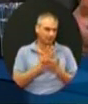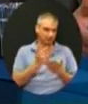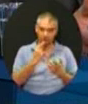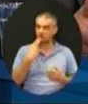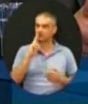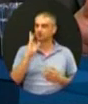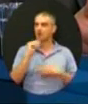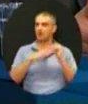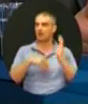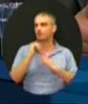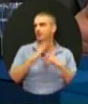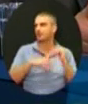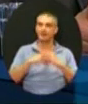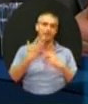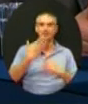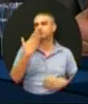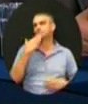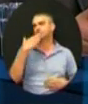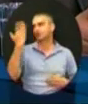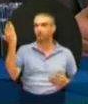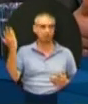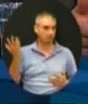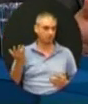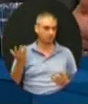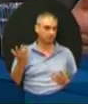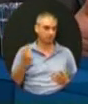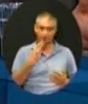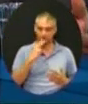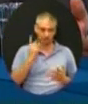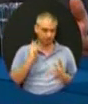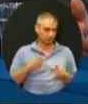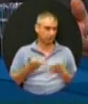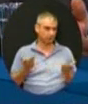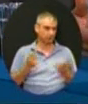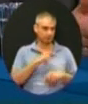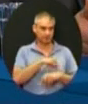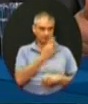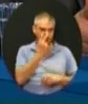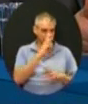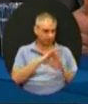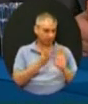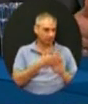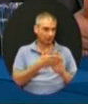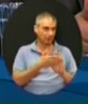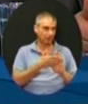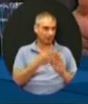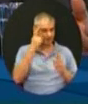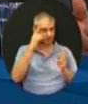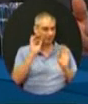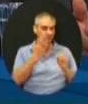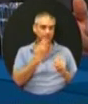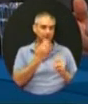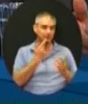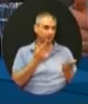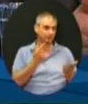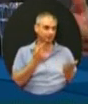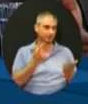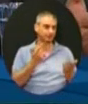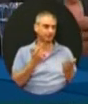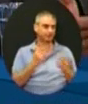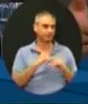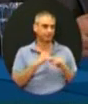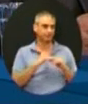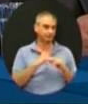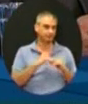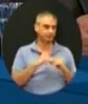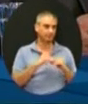הצרות על בנייה נגיד במזרח ירושלים וכרות יש סך הכל הר העמדה הרשמית הישראלית שלפחות